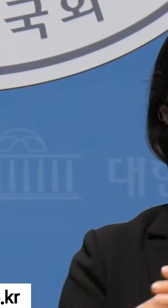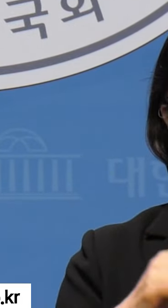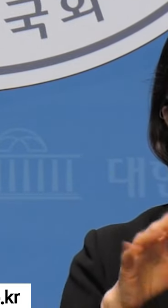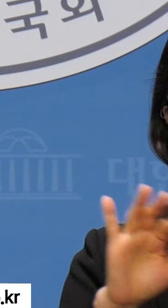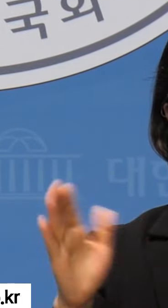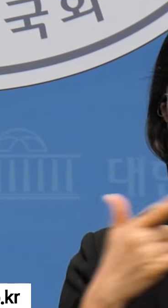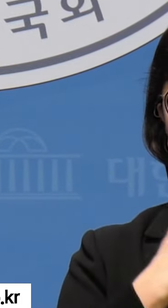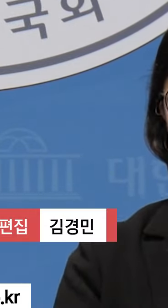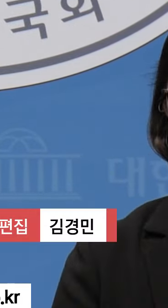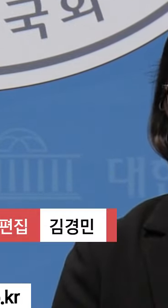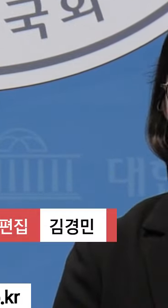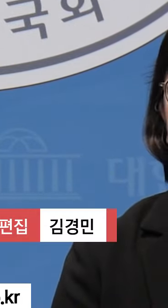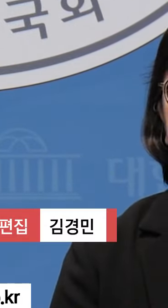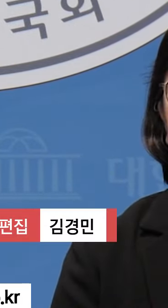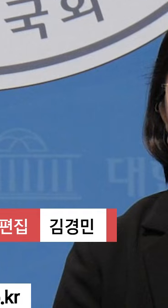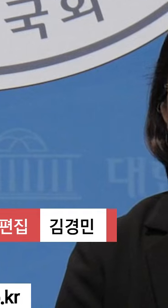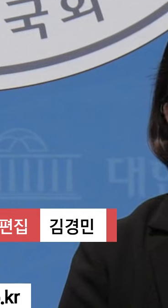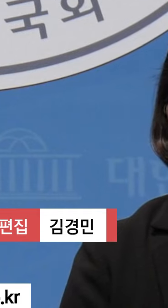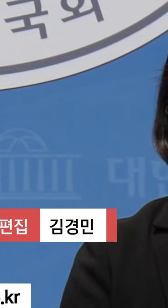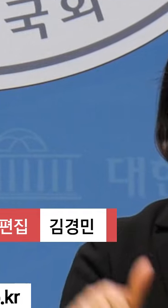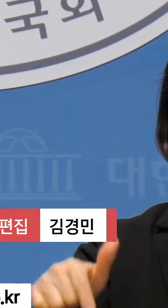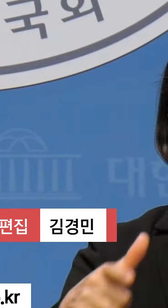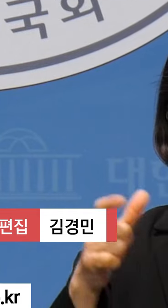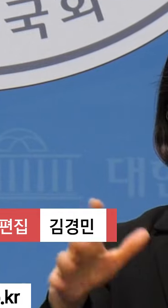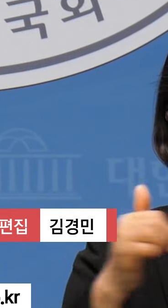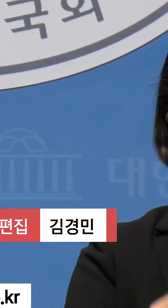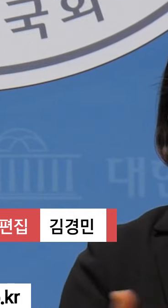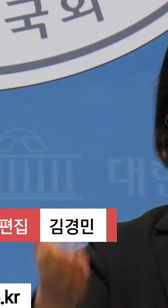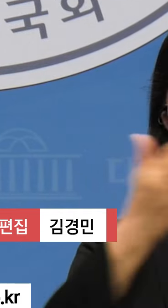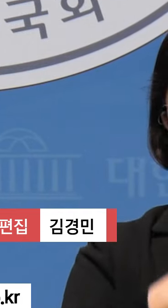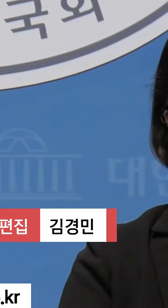정치인이 되겠습니다. 서구 검단 주민 여러분,